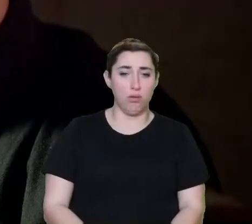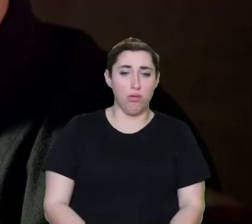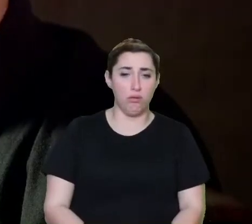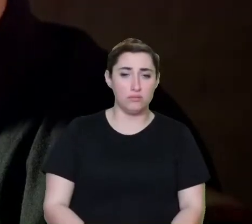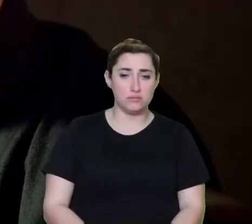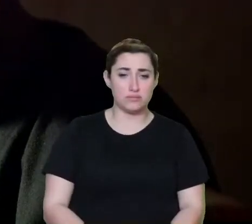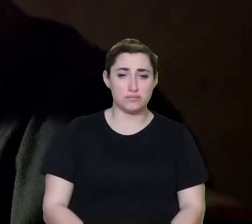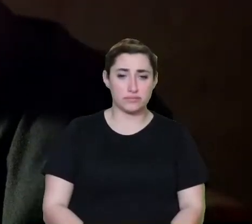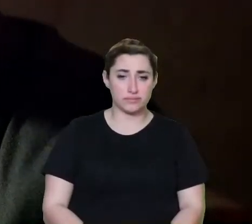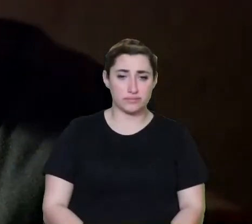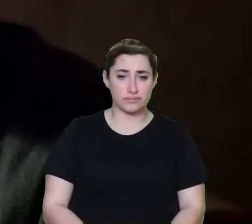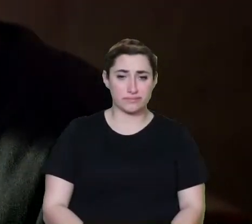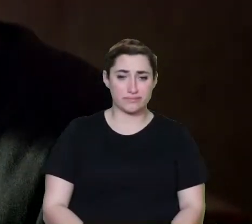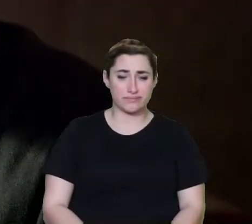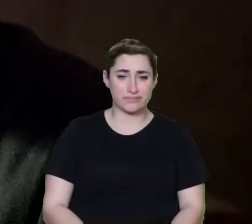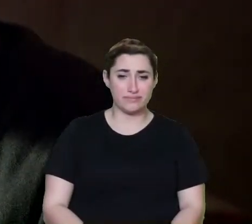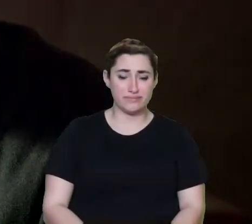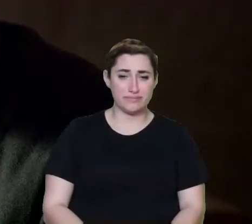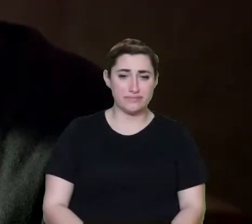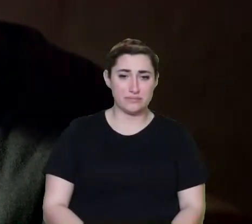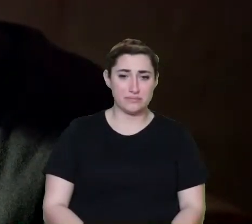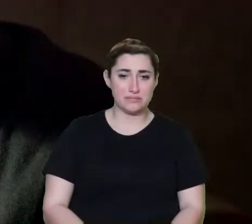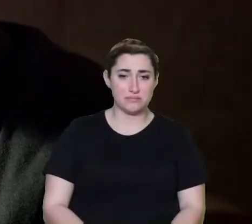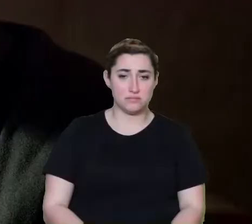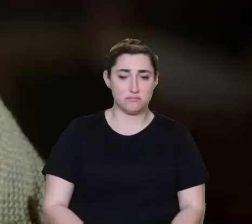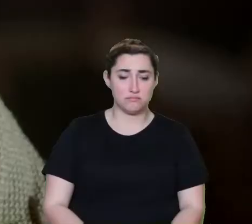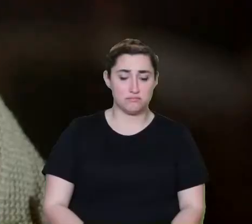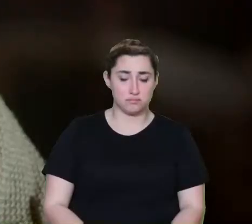gibi kaşlarını çatıp hafifçe başını çevirdi.